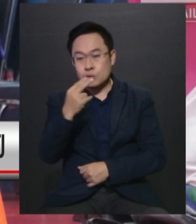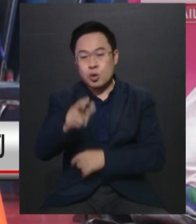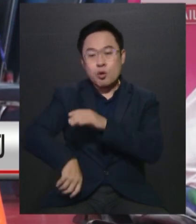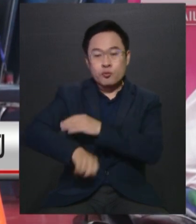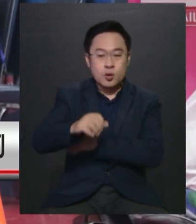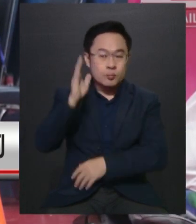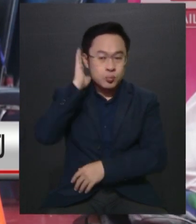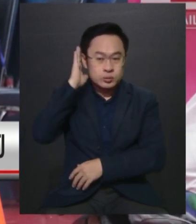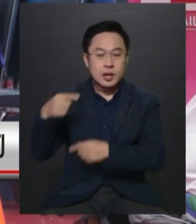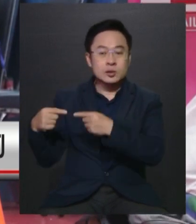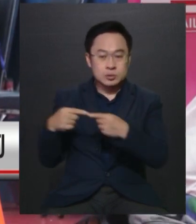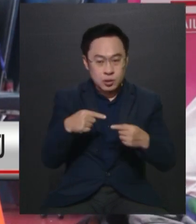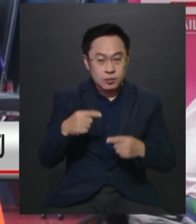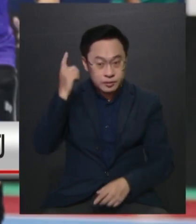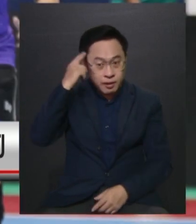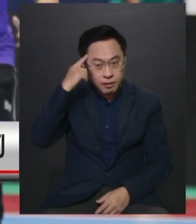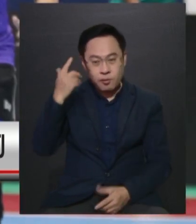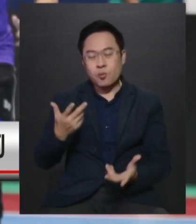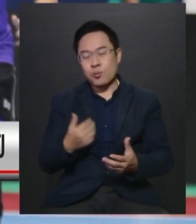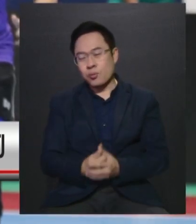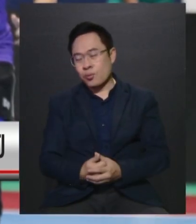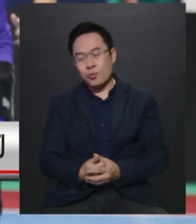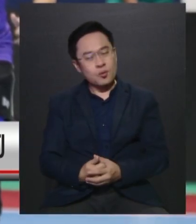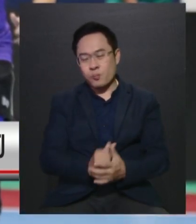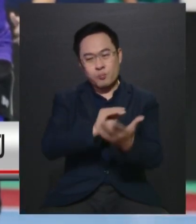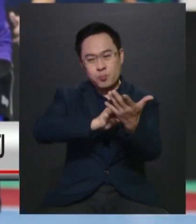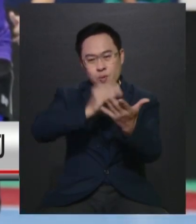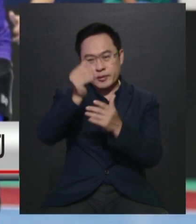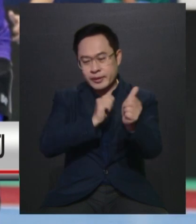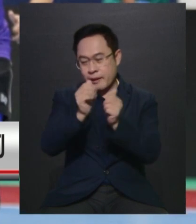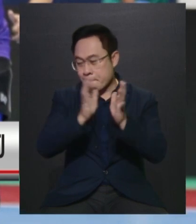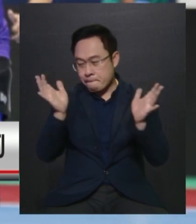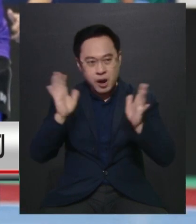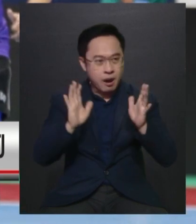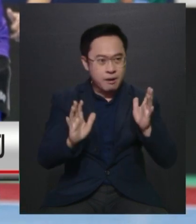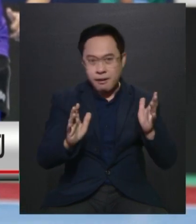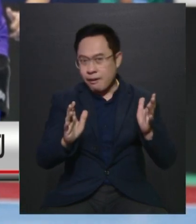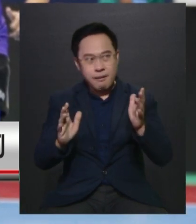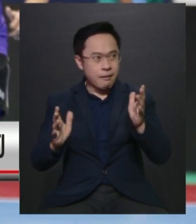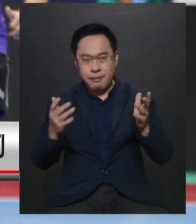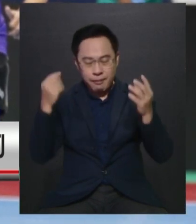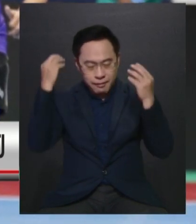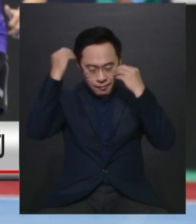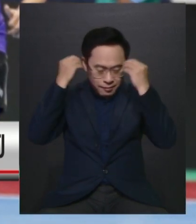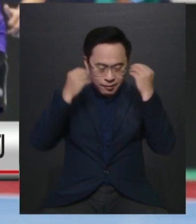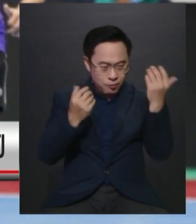อัดแน่นมาก เออนะนี่ดีนะไม่มีบอลพรีเมียร์ลีกนะ โอ้โหเลือกดูไม่ถูก ได้พักผ่อนหน่อยนะน